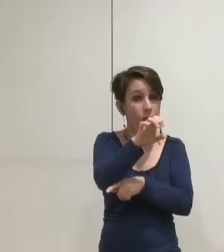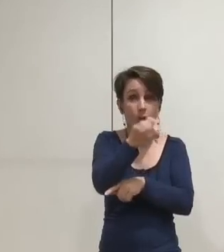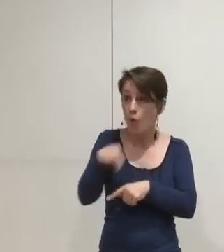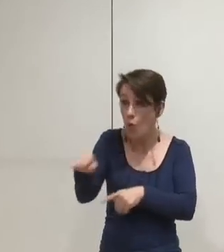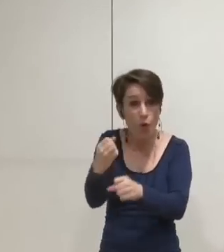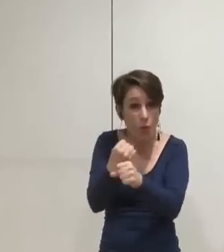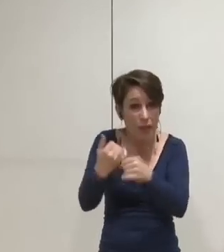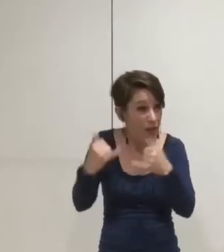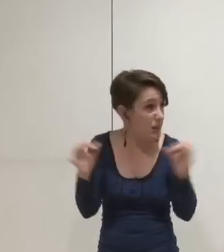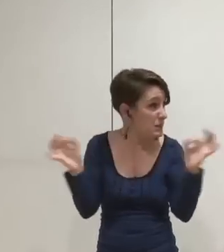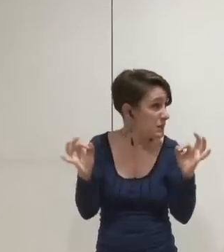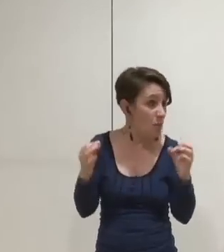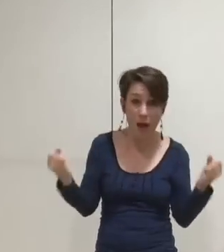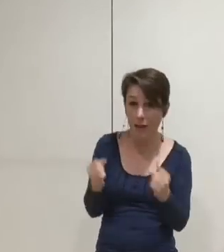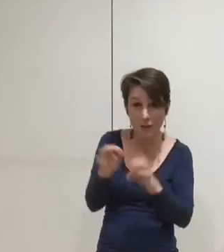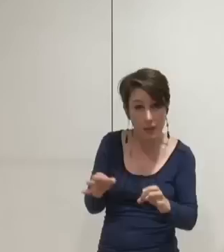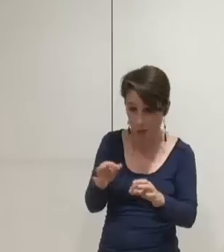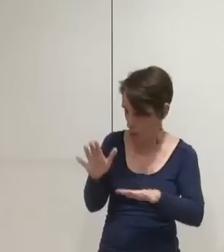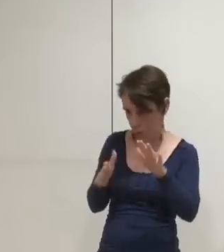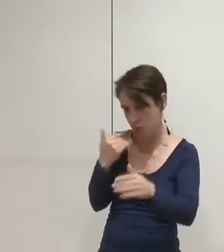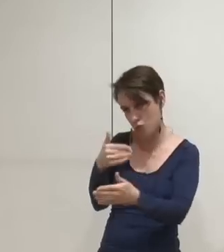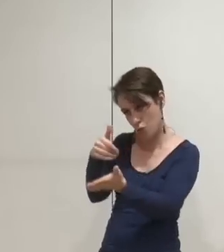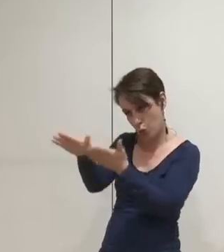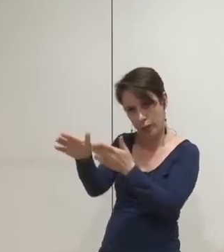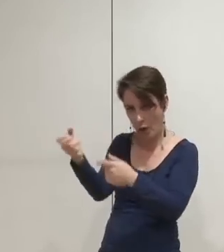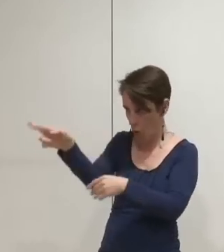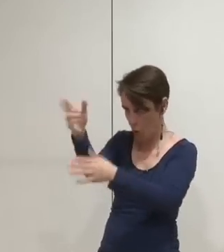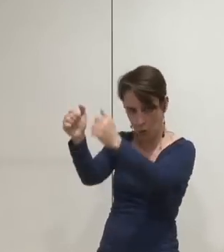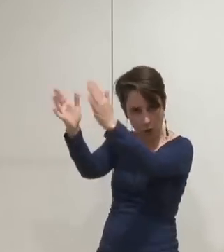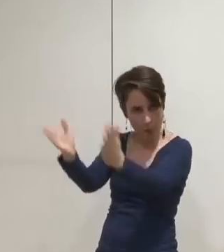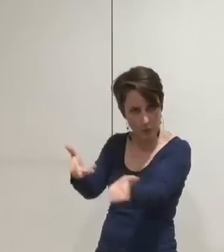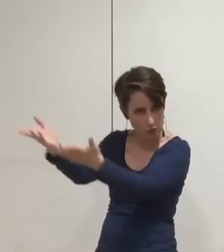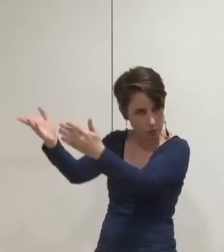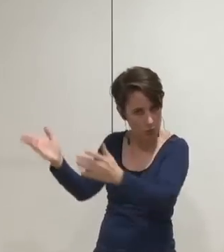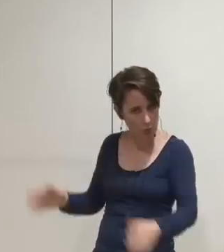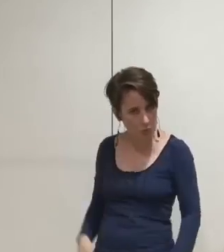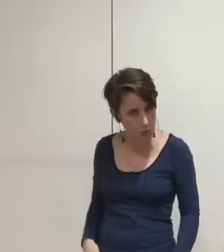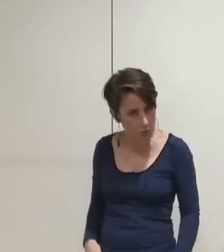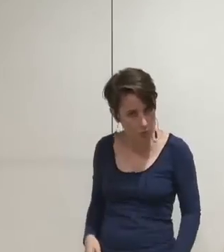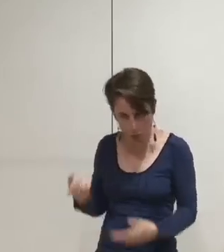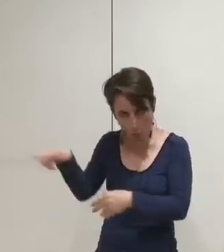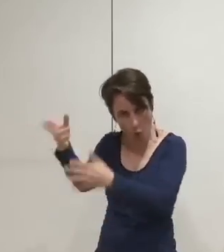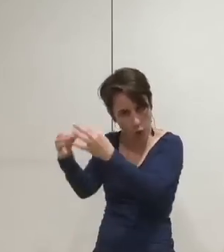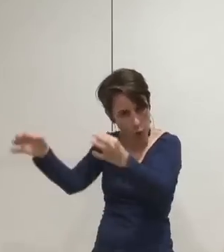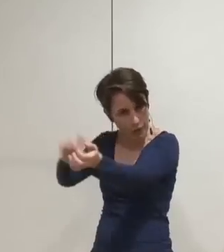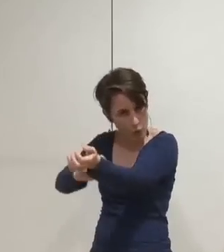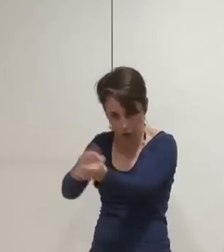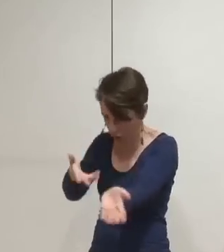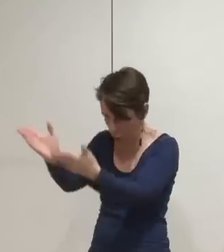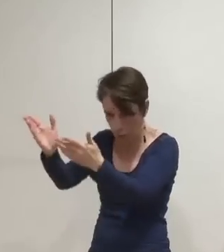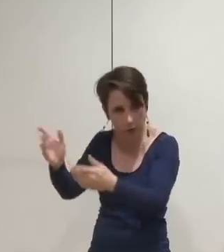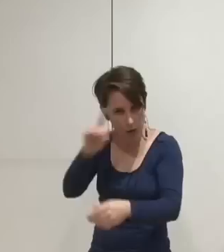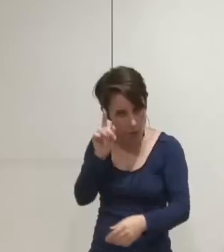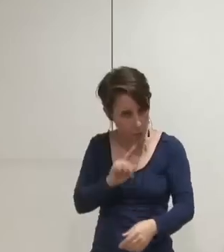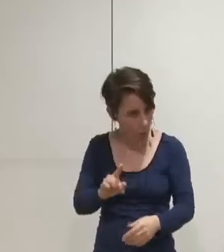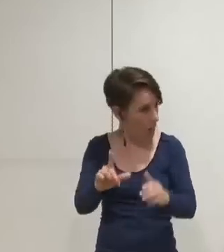n'ont pas d'activité de rentrer chez eux puisque le la la loi le permet pourquoi ne pas appliquer la loi pour traiter véritablement le